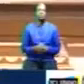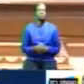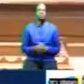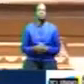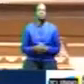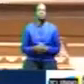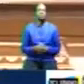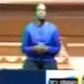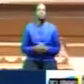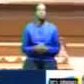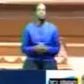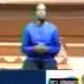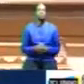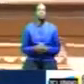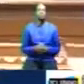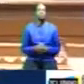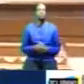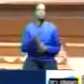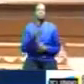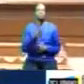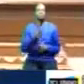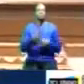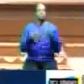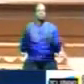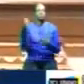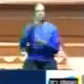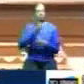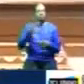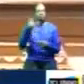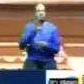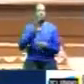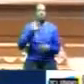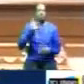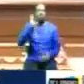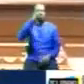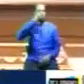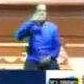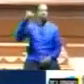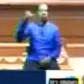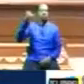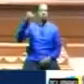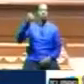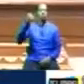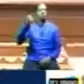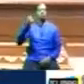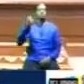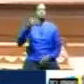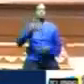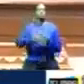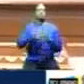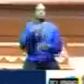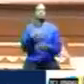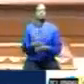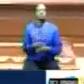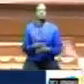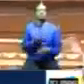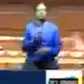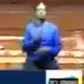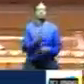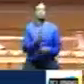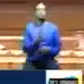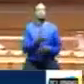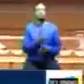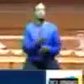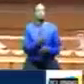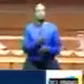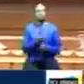Babake basili bashiweke weke bitu. Toi tu vas chercher la beauté artificielle. Wewe unaenda kujitungia urembo wako. Tu es séduit dans ce.